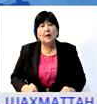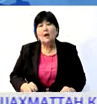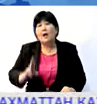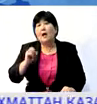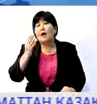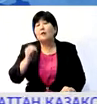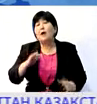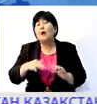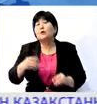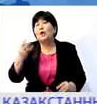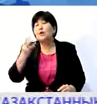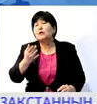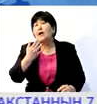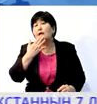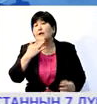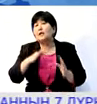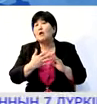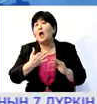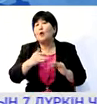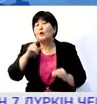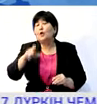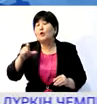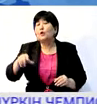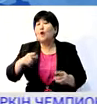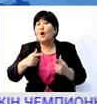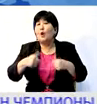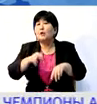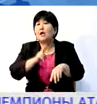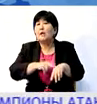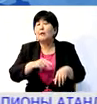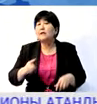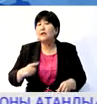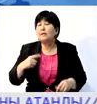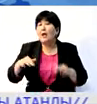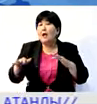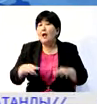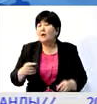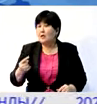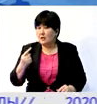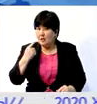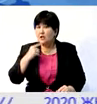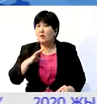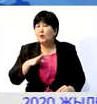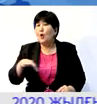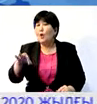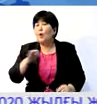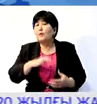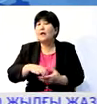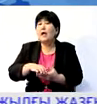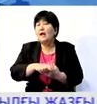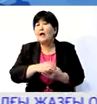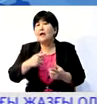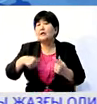Қармақшы ауданы 3-ші интернационал ауылының тұрғындары учаскелік полиция инспекторының әрекетіне реніш білдіріп, облыстық кәсіпкерлер